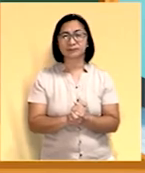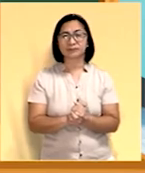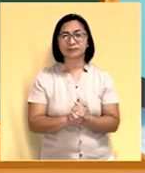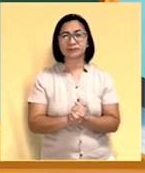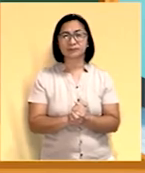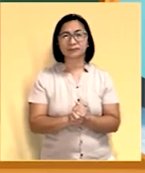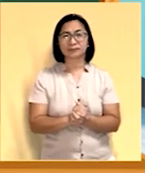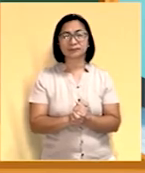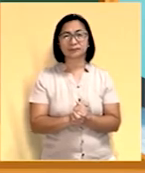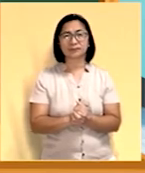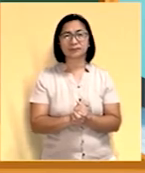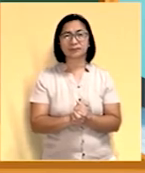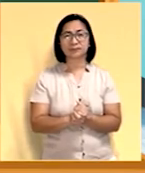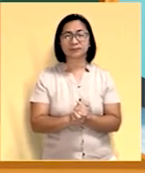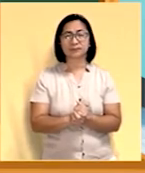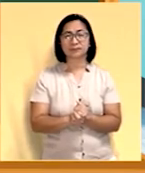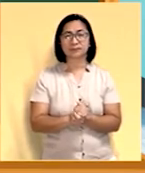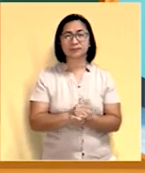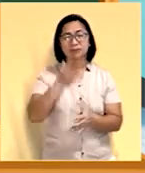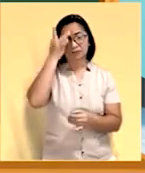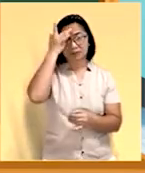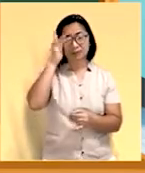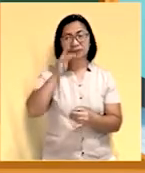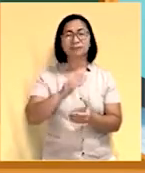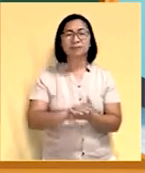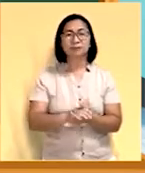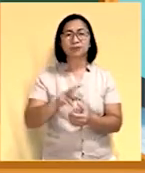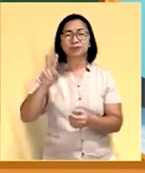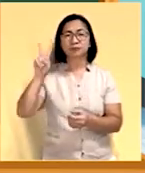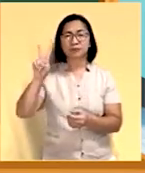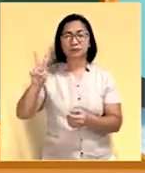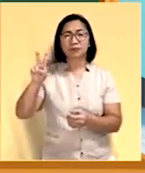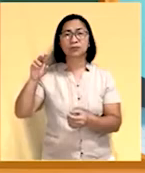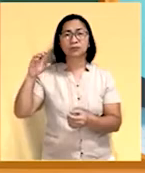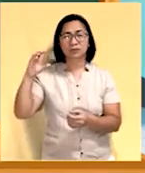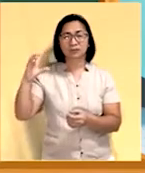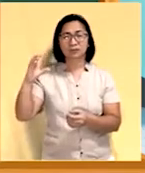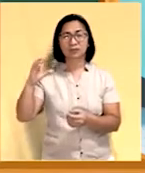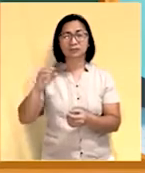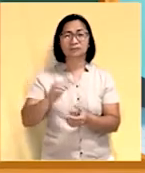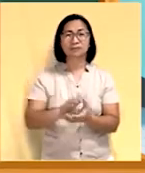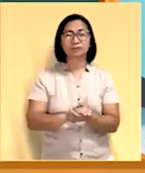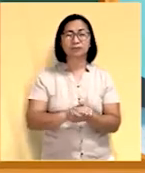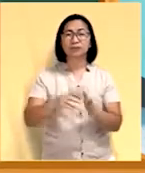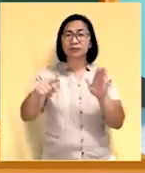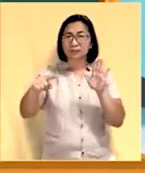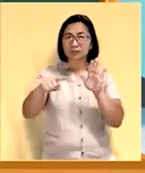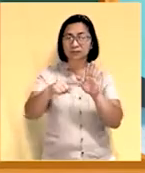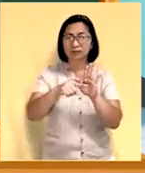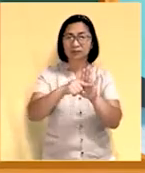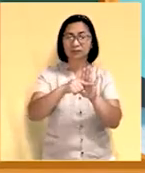Ang galing! 200. I-subtract nyo na ang mga ito.